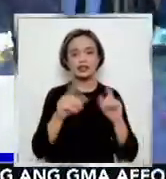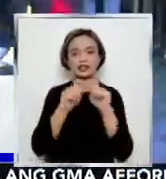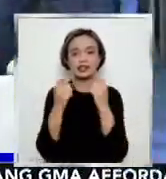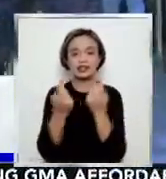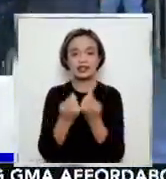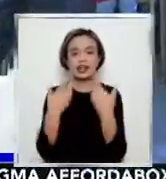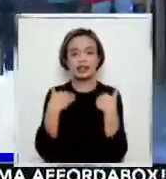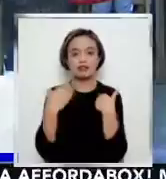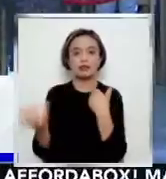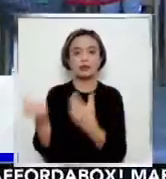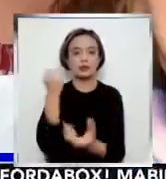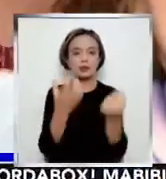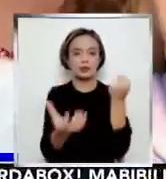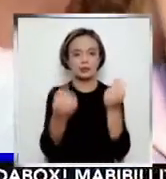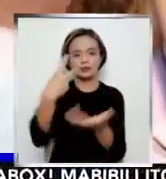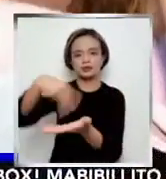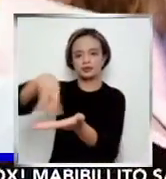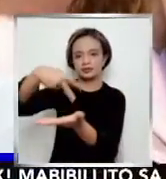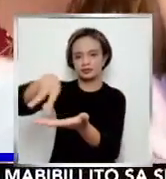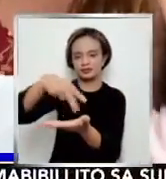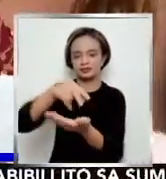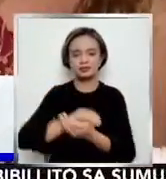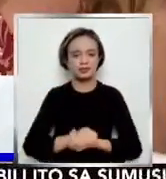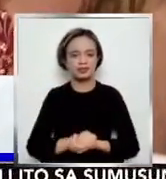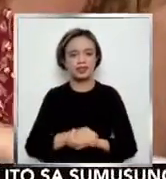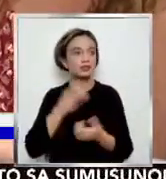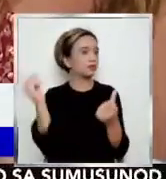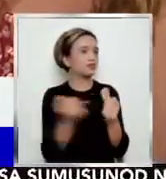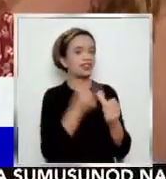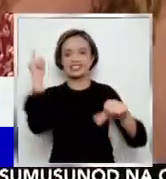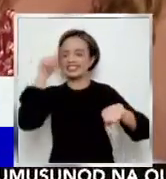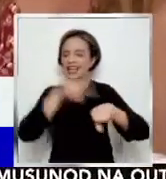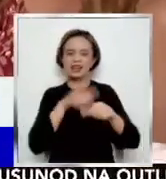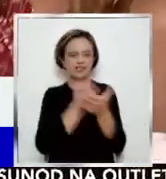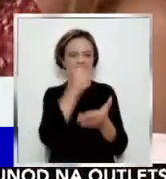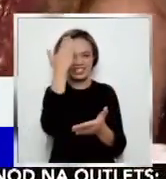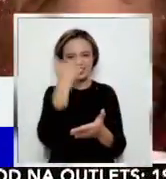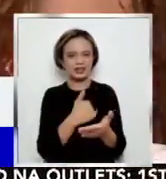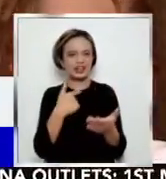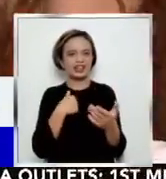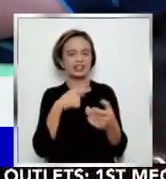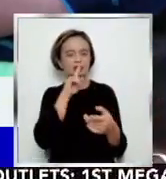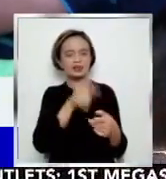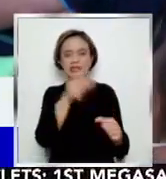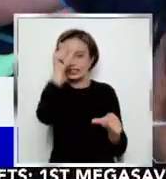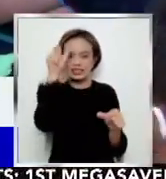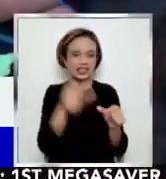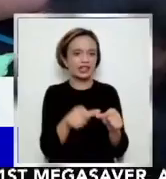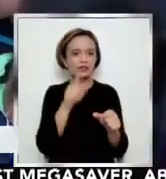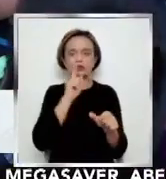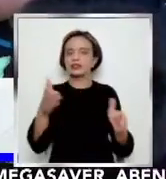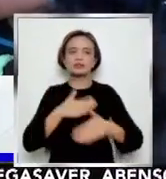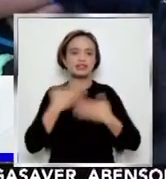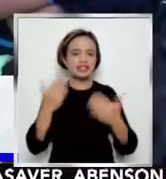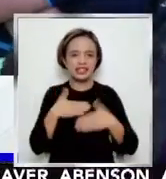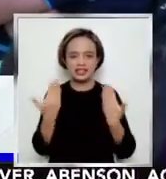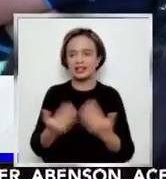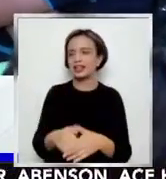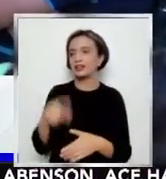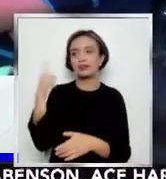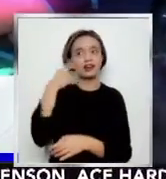kani-kanilang dance numbers. First time po kasi, kaya masyado memorable po at super saya. Kapuso forever!